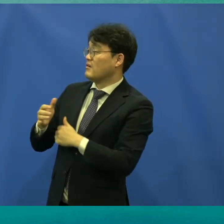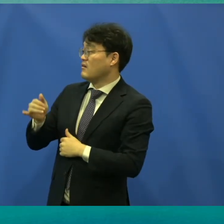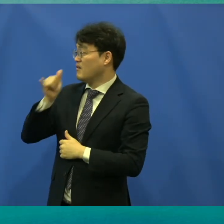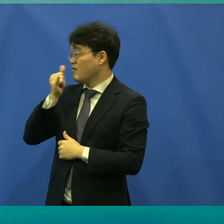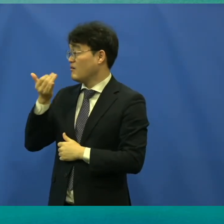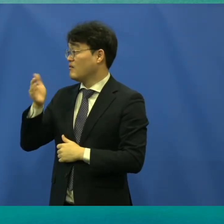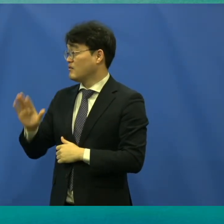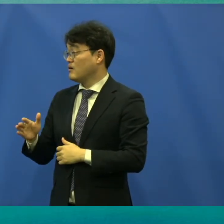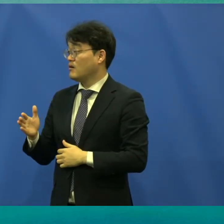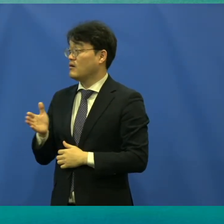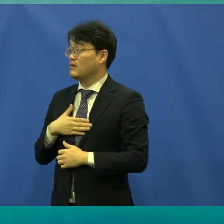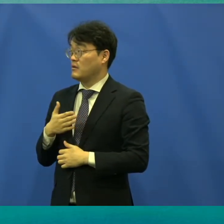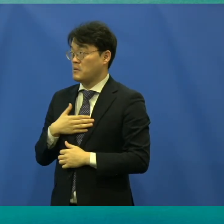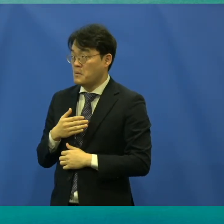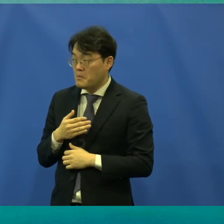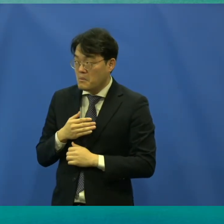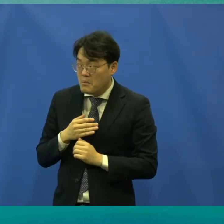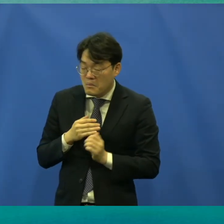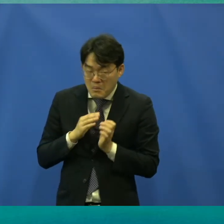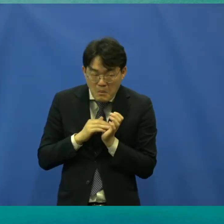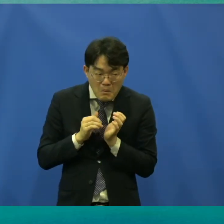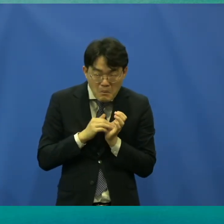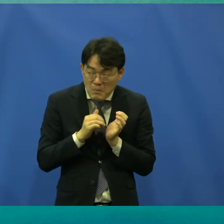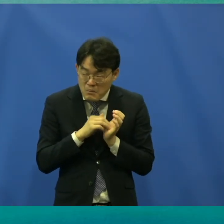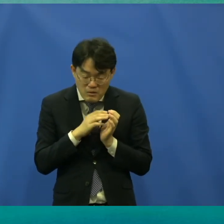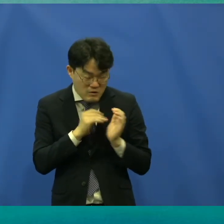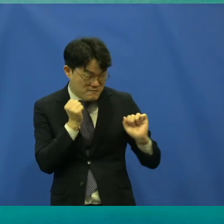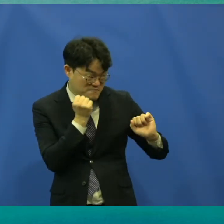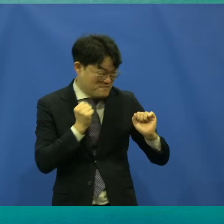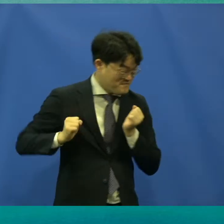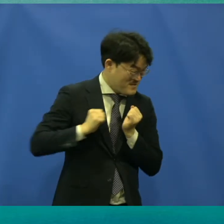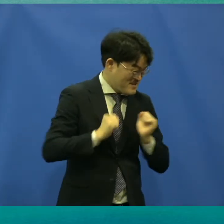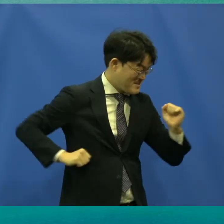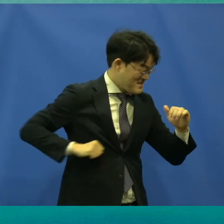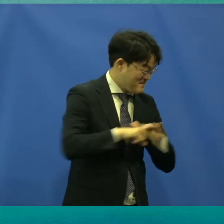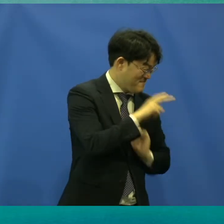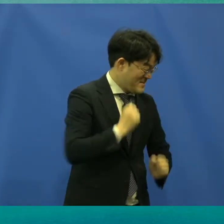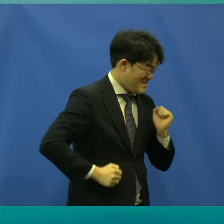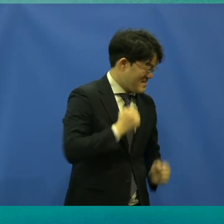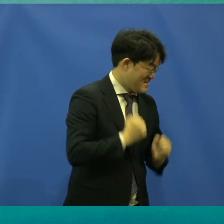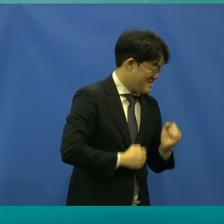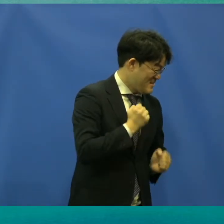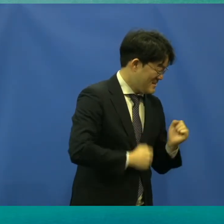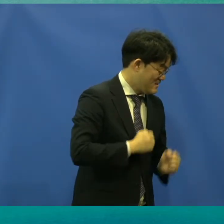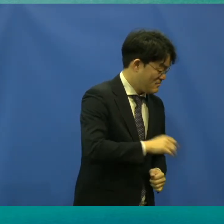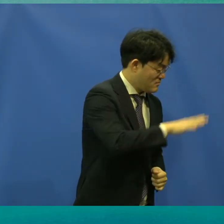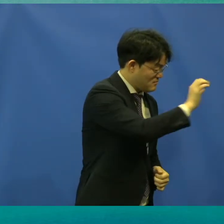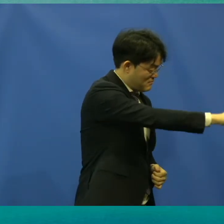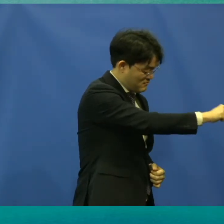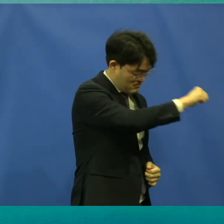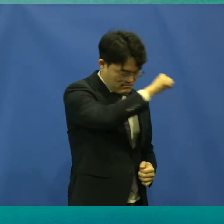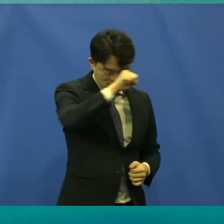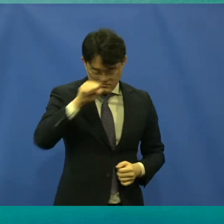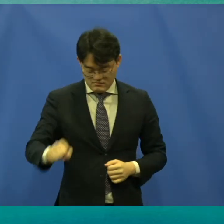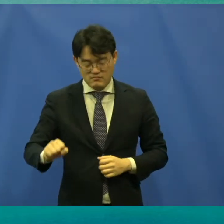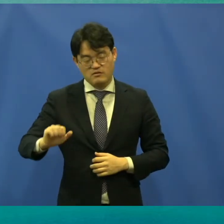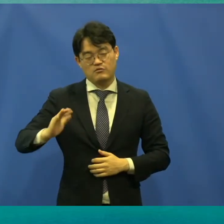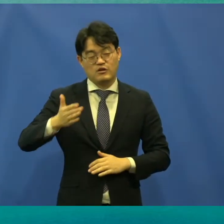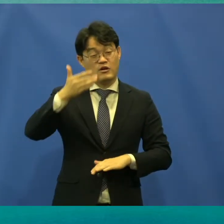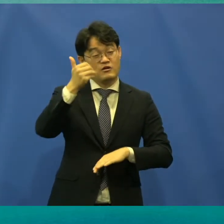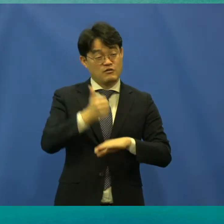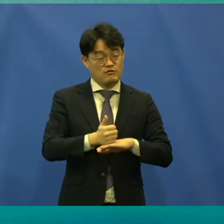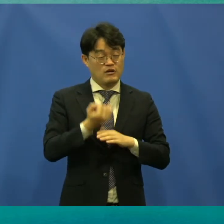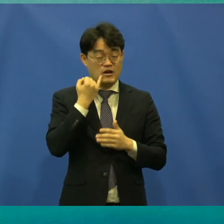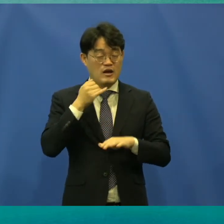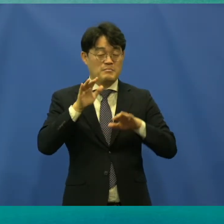그래서 많은 사람들이 궁지에 몰릴 대로 몰려서 이제 결국은 바다에 던져지는